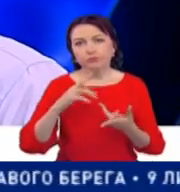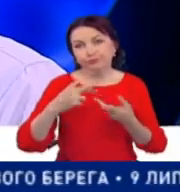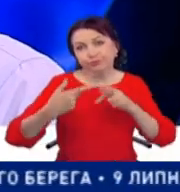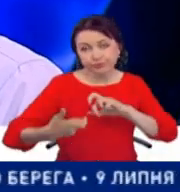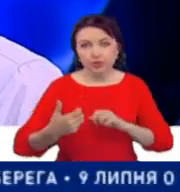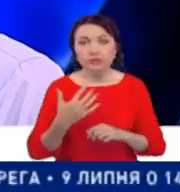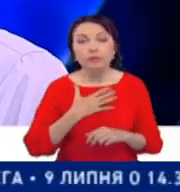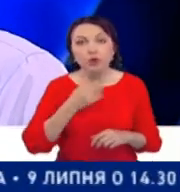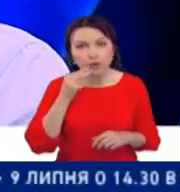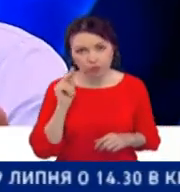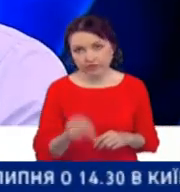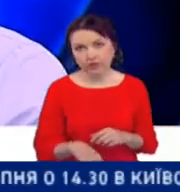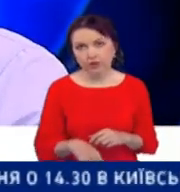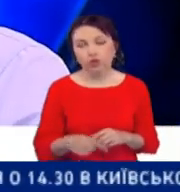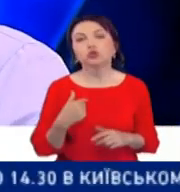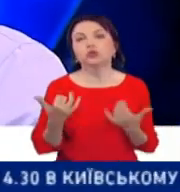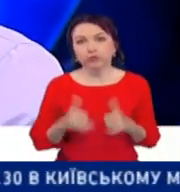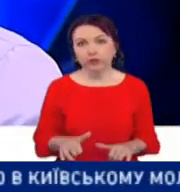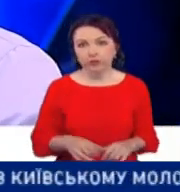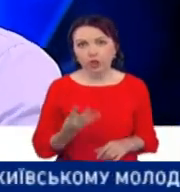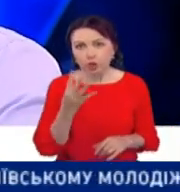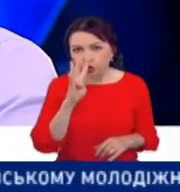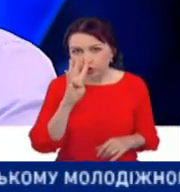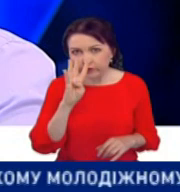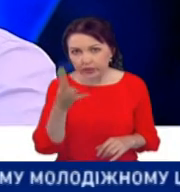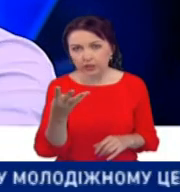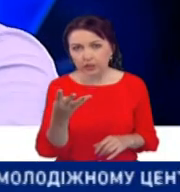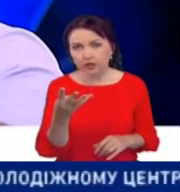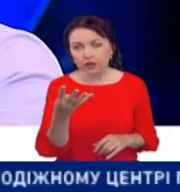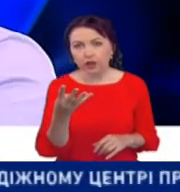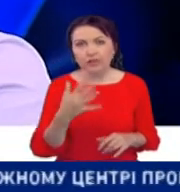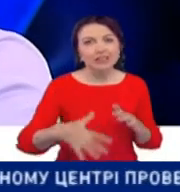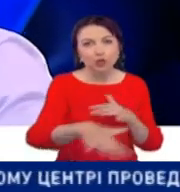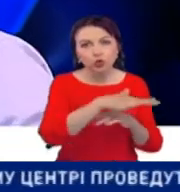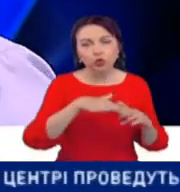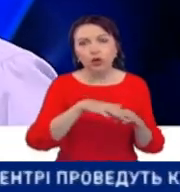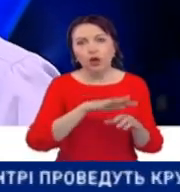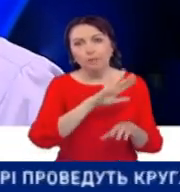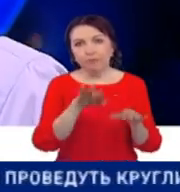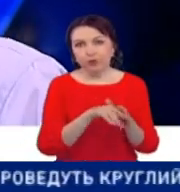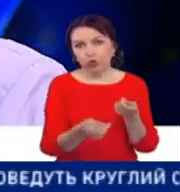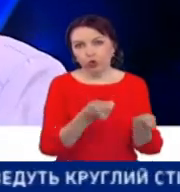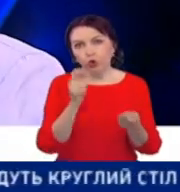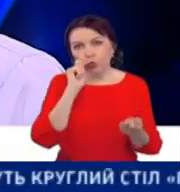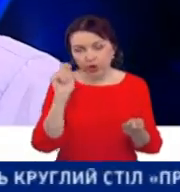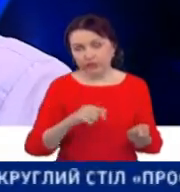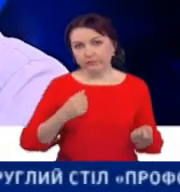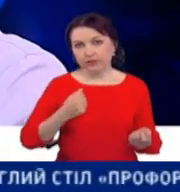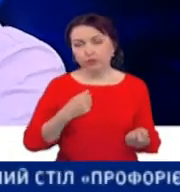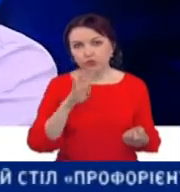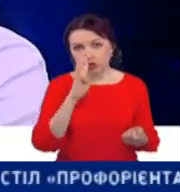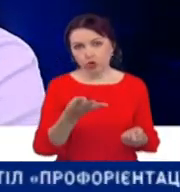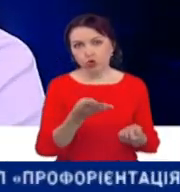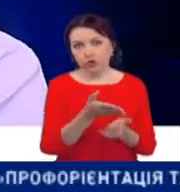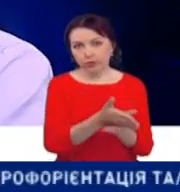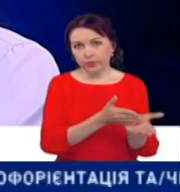моя провина в першу чергу. Що там дивуватись, четвертий рік ця територія підконтрольна українським військам, 4 роки там працюють